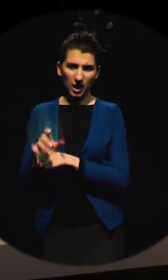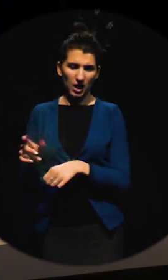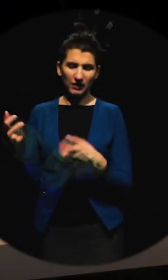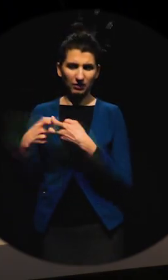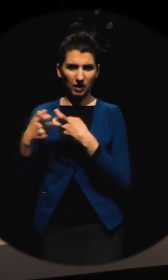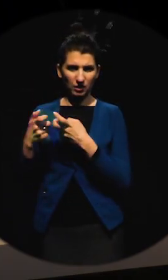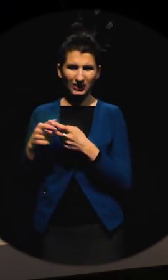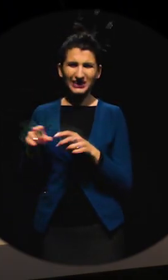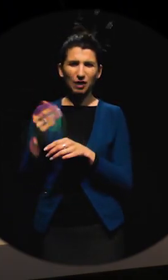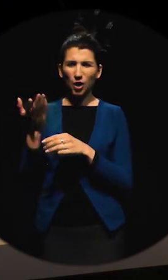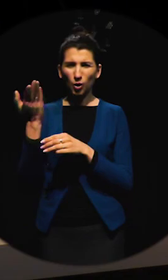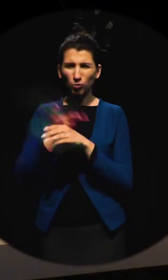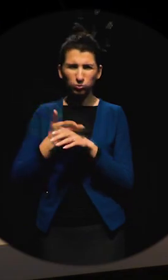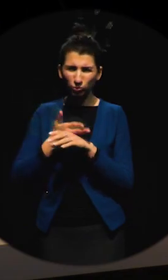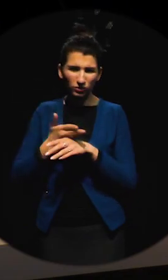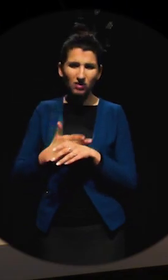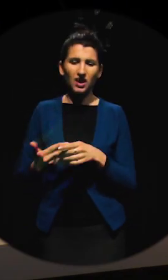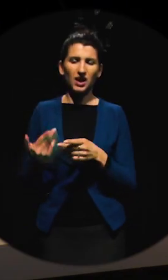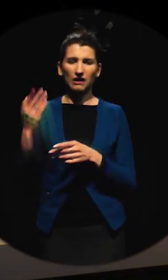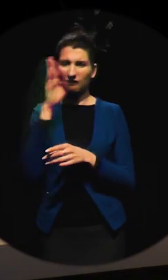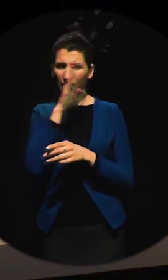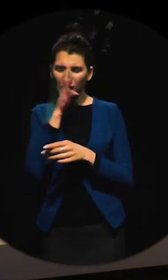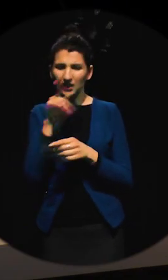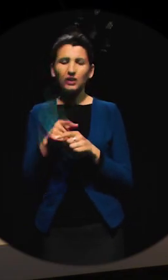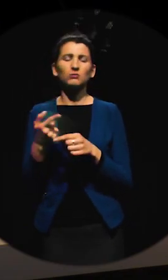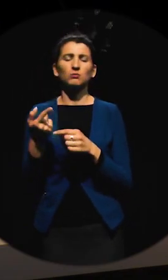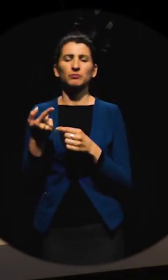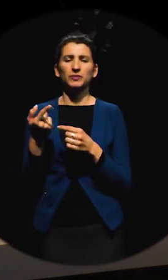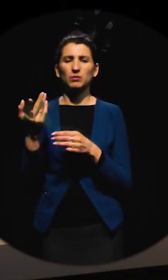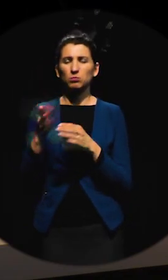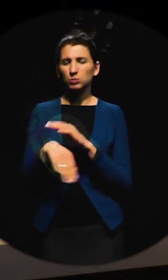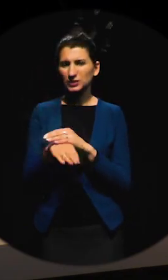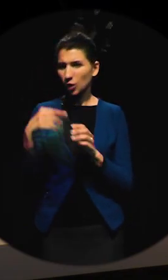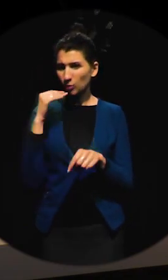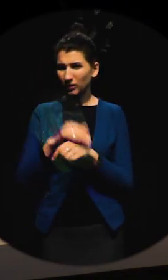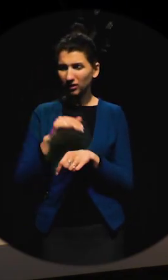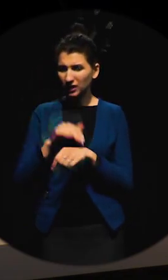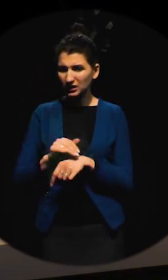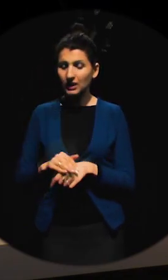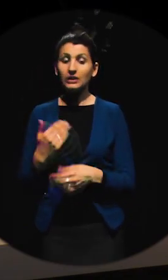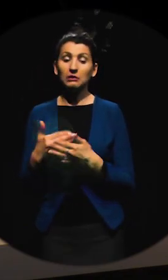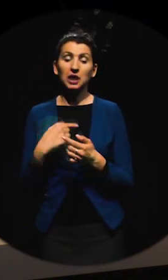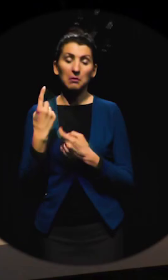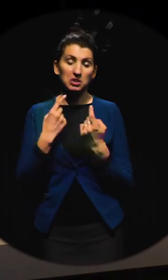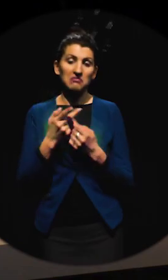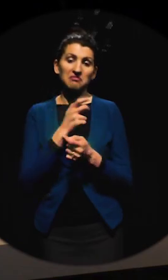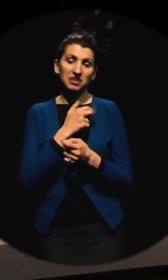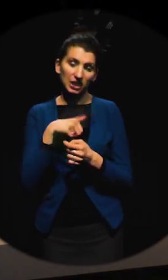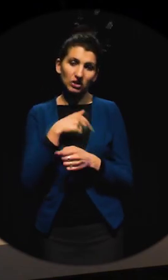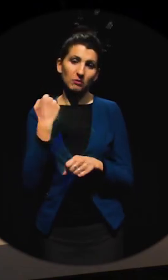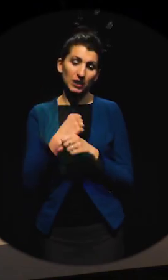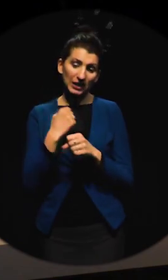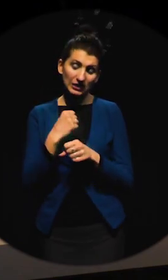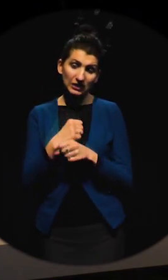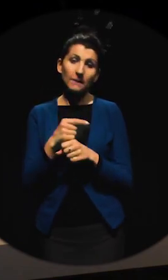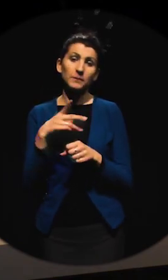całą taką obłudę i właśnie te puste deklaracje. Więc myślę, że w tym procesie naszej pracy też to było bardzo mocne i